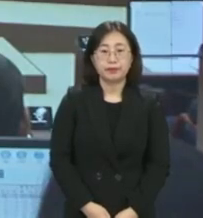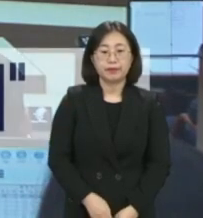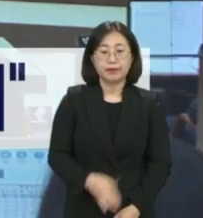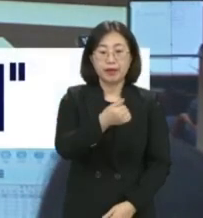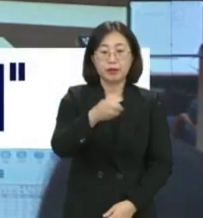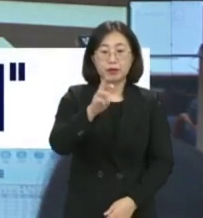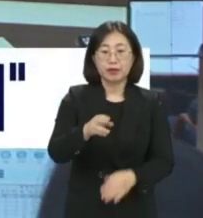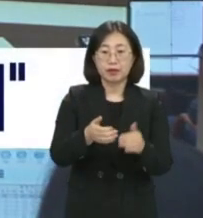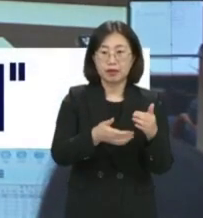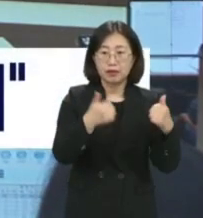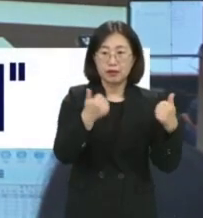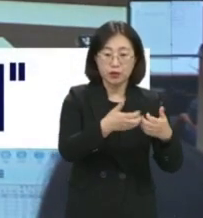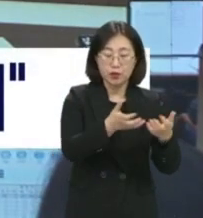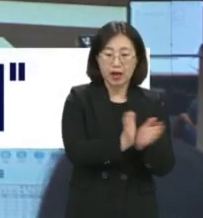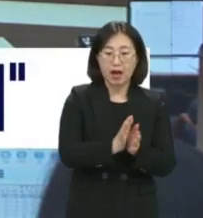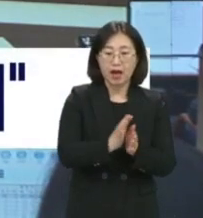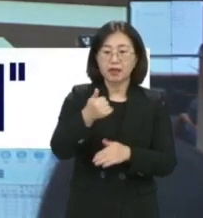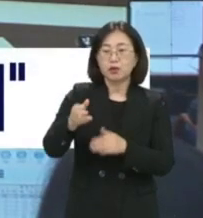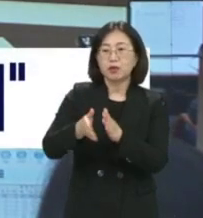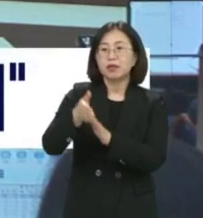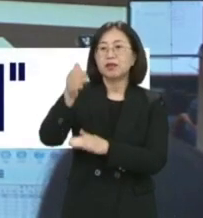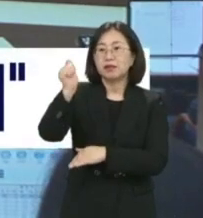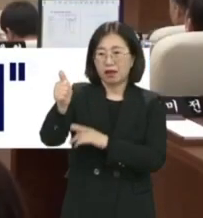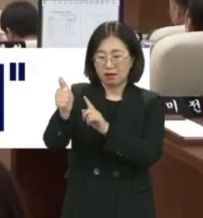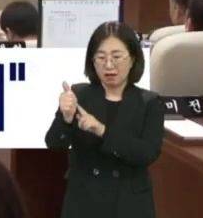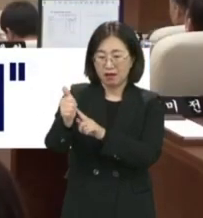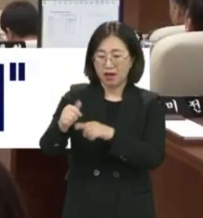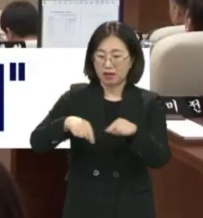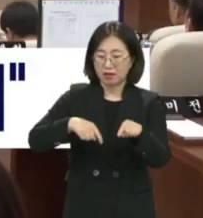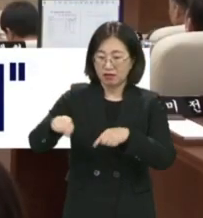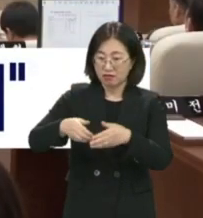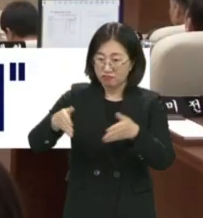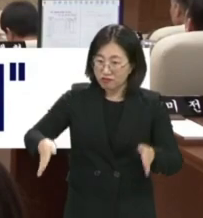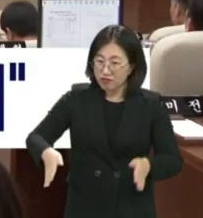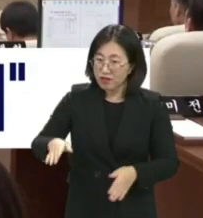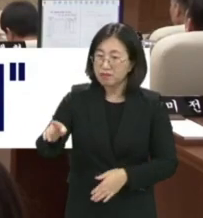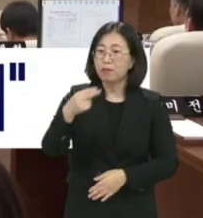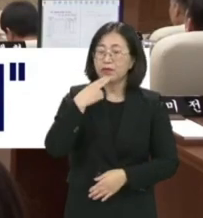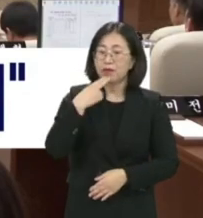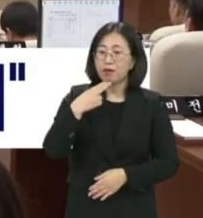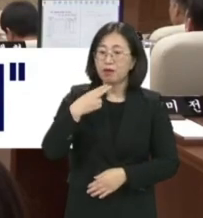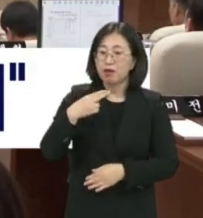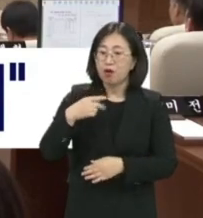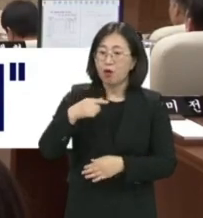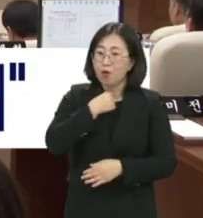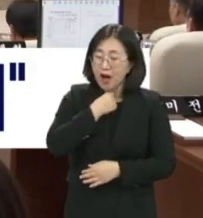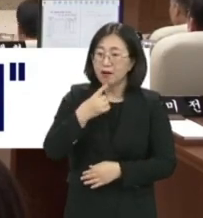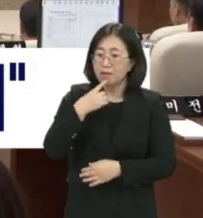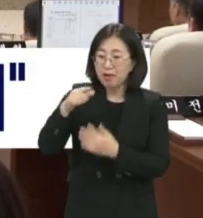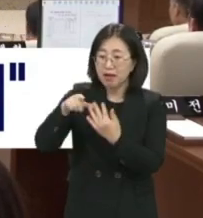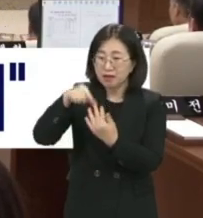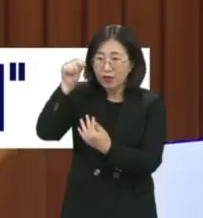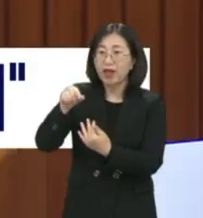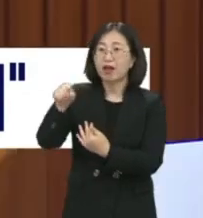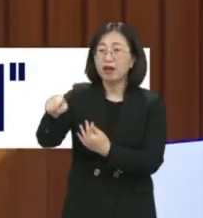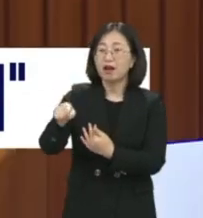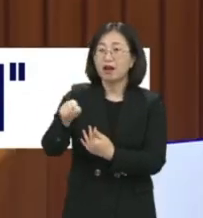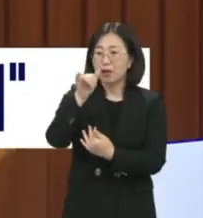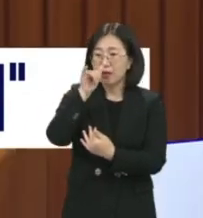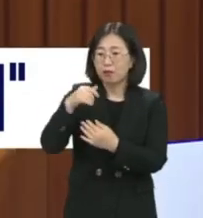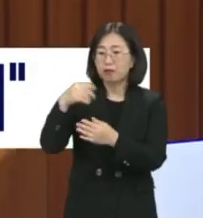세종시 의회가 최민호 세종 시장에게 정치적 중립을 잃고 선택적 행정을 펴고 있다며 강하게